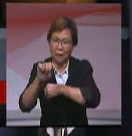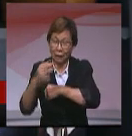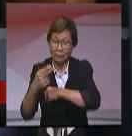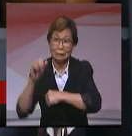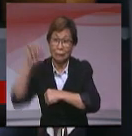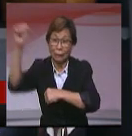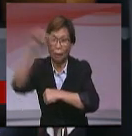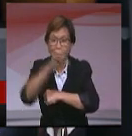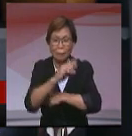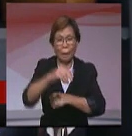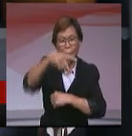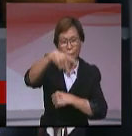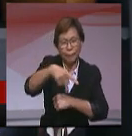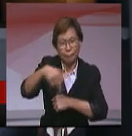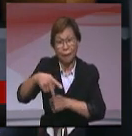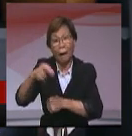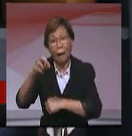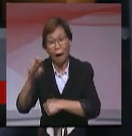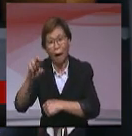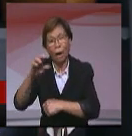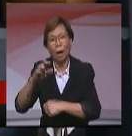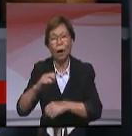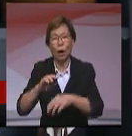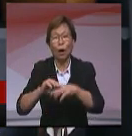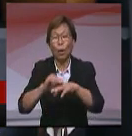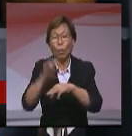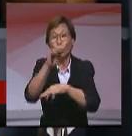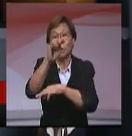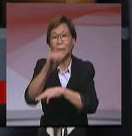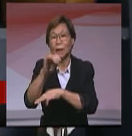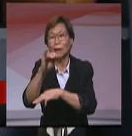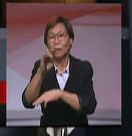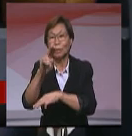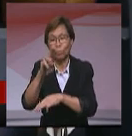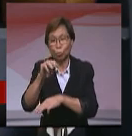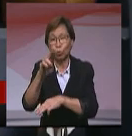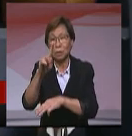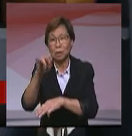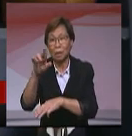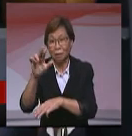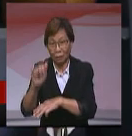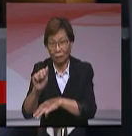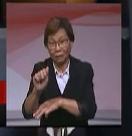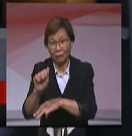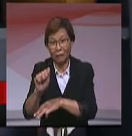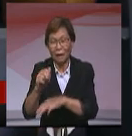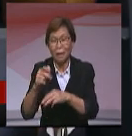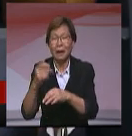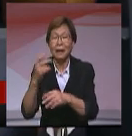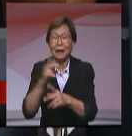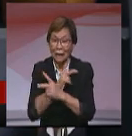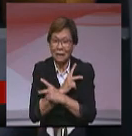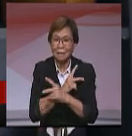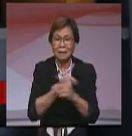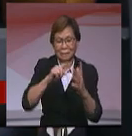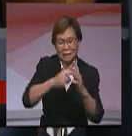dan PPR Mutiara Kasih yang akan berkuasa pada 12.01 malam